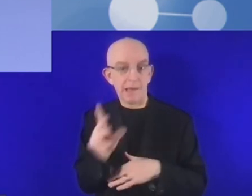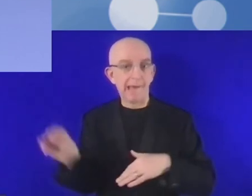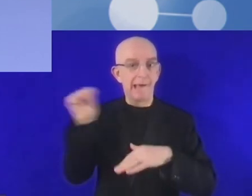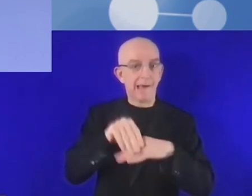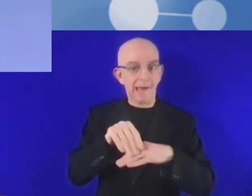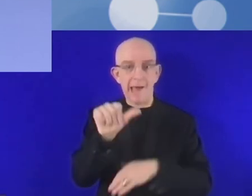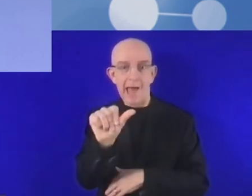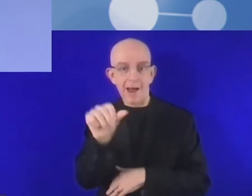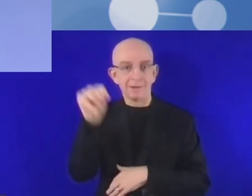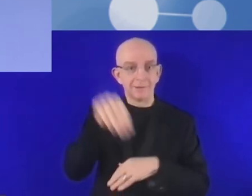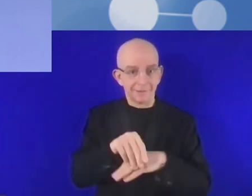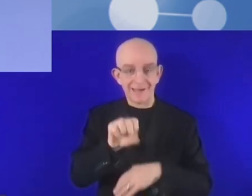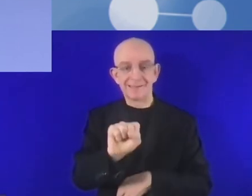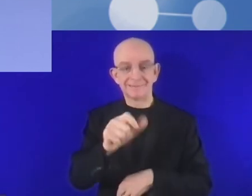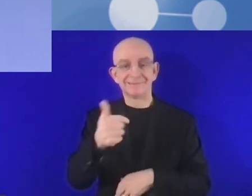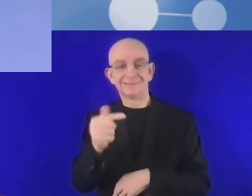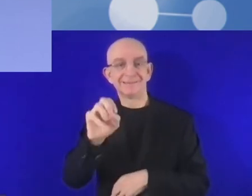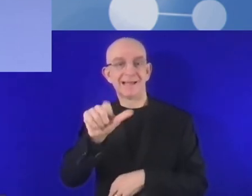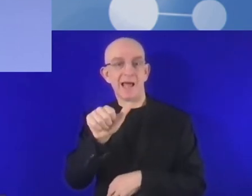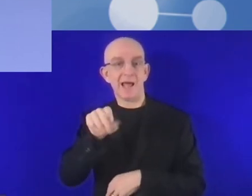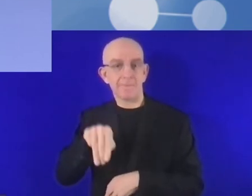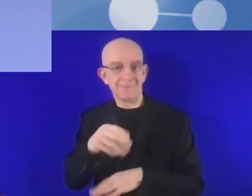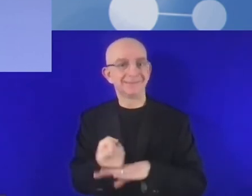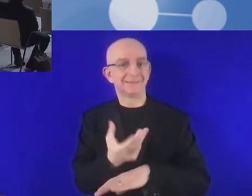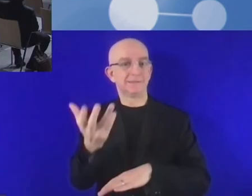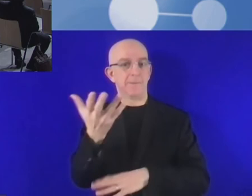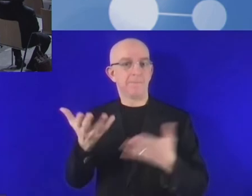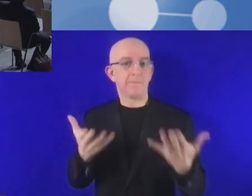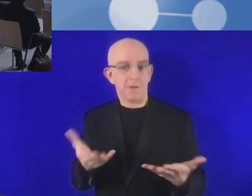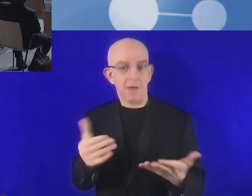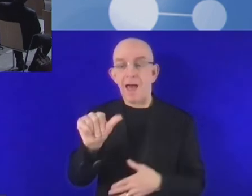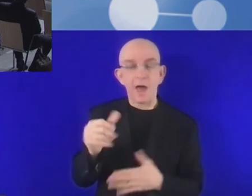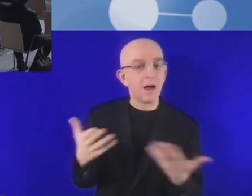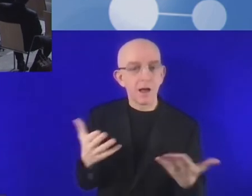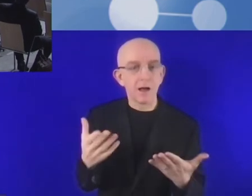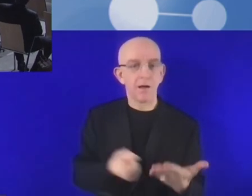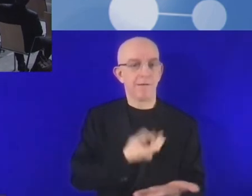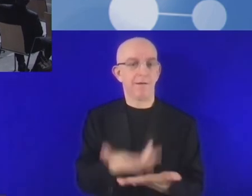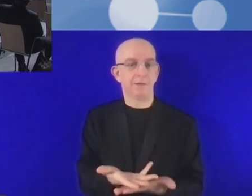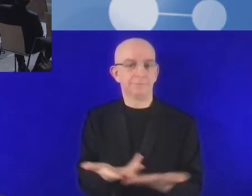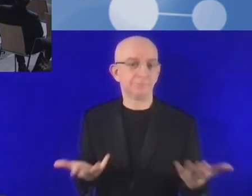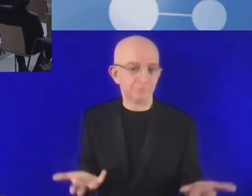STEM، ولكن STEM، لأن باللغة الإنجليزية حرف أي Art